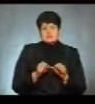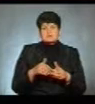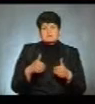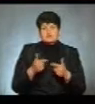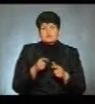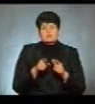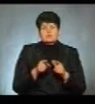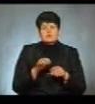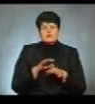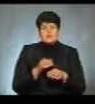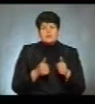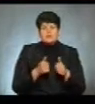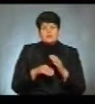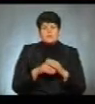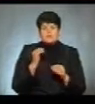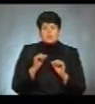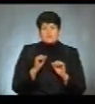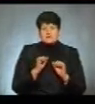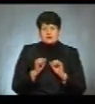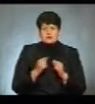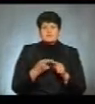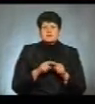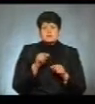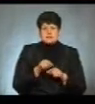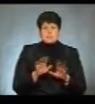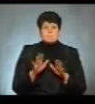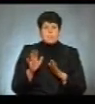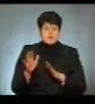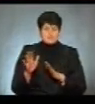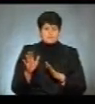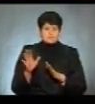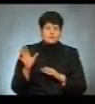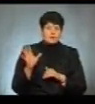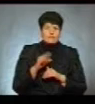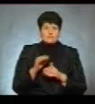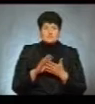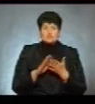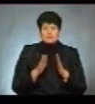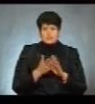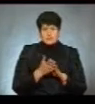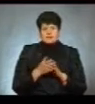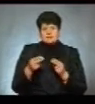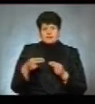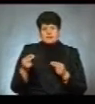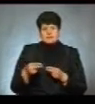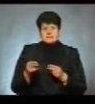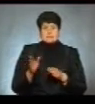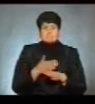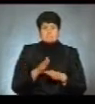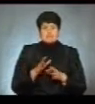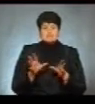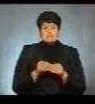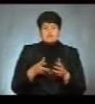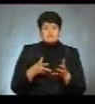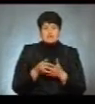вибору управителя. Ще хочу сказати, що на даний момент усі договори, які заключені між співвласниками і